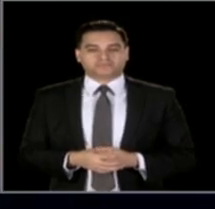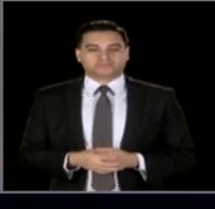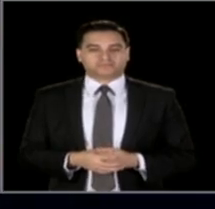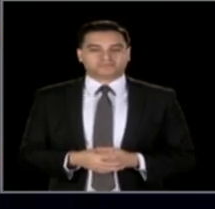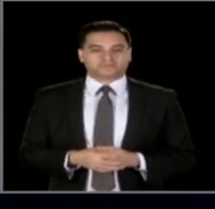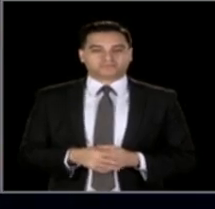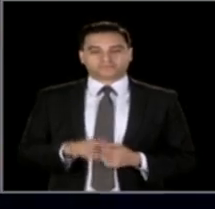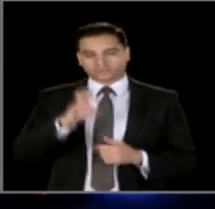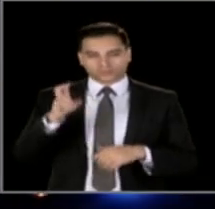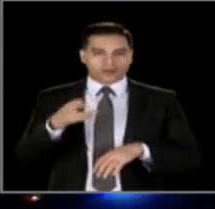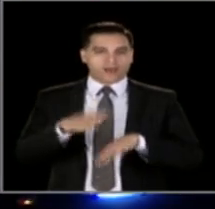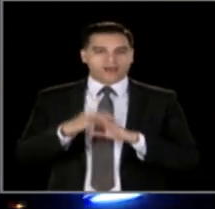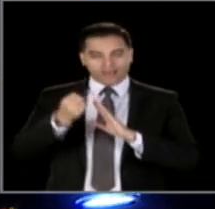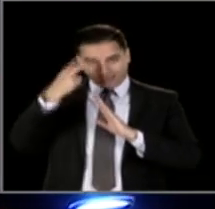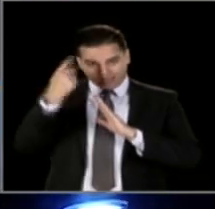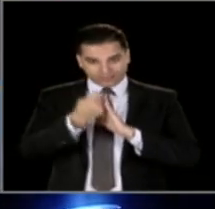الأدب والسؤالون.